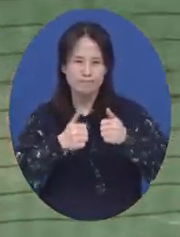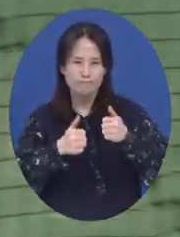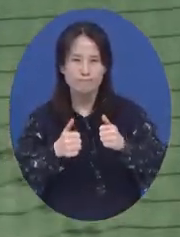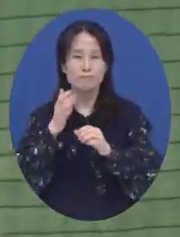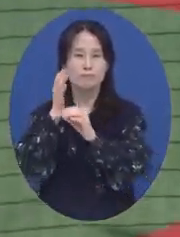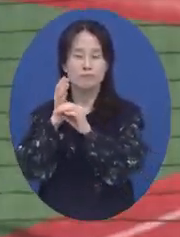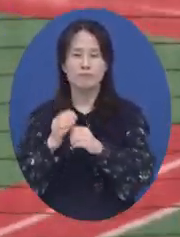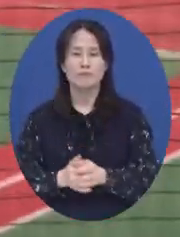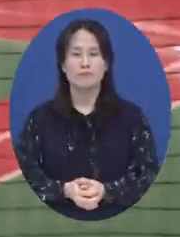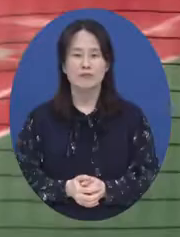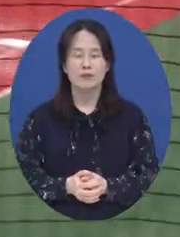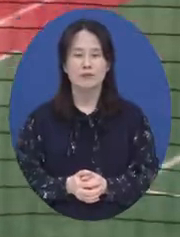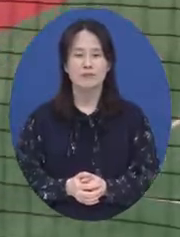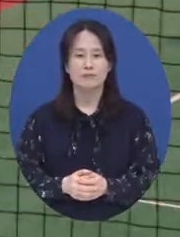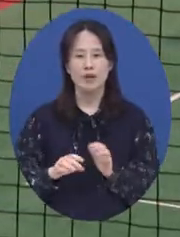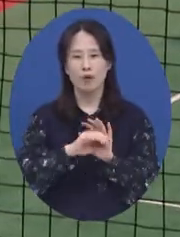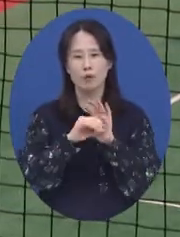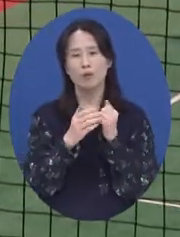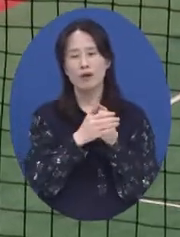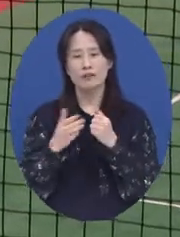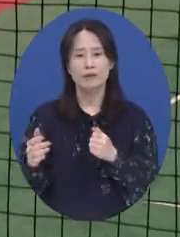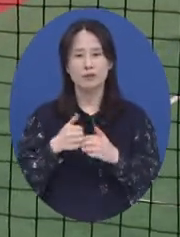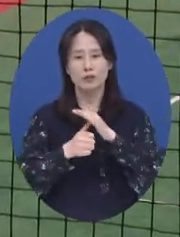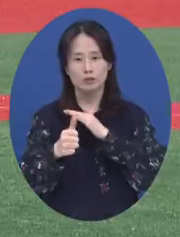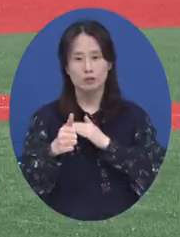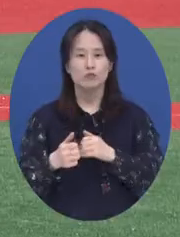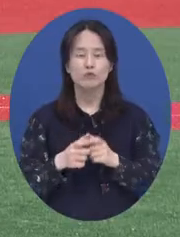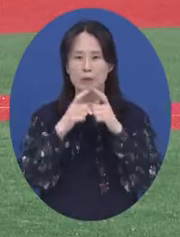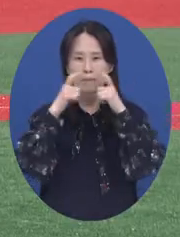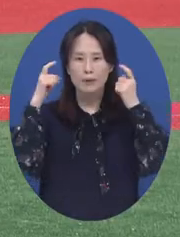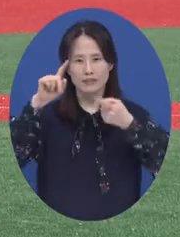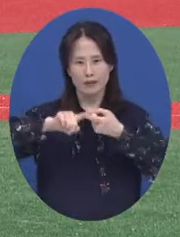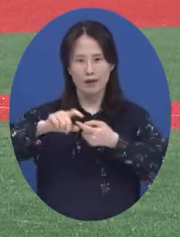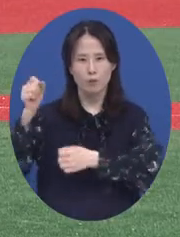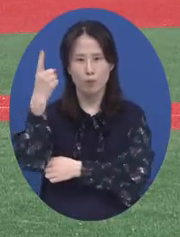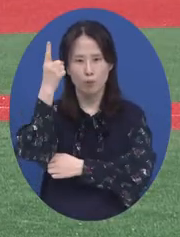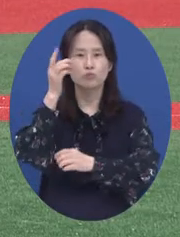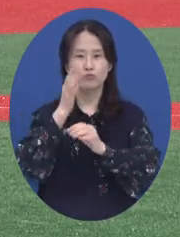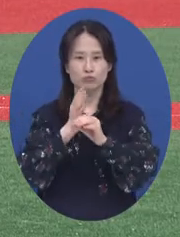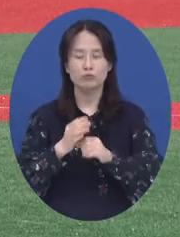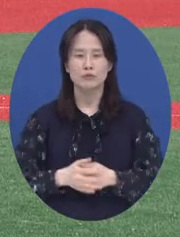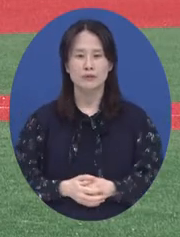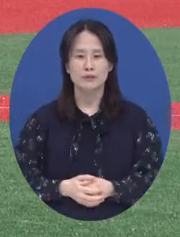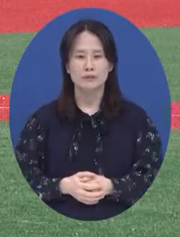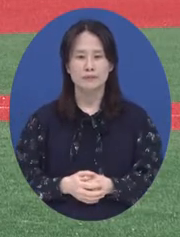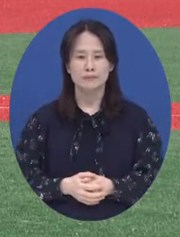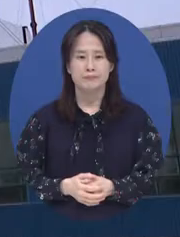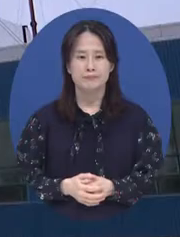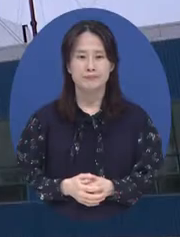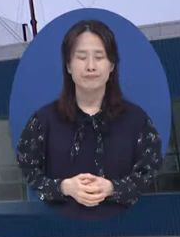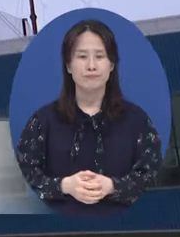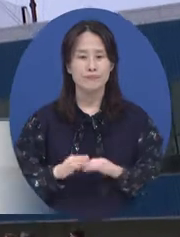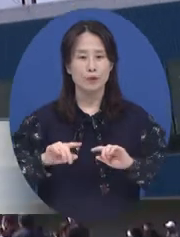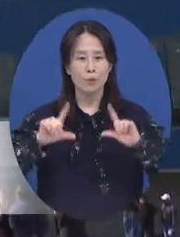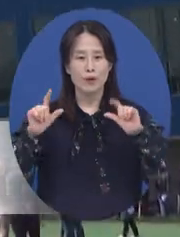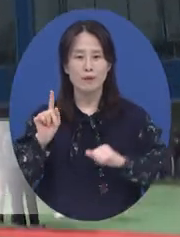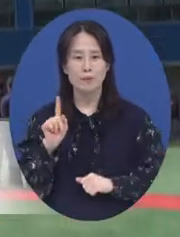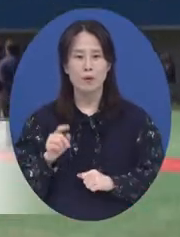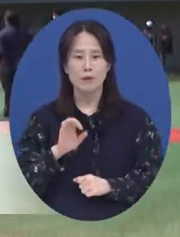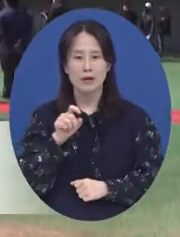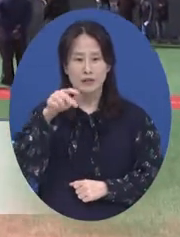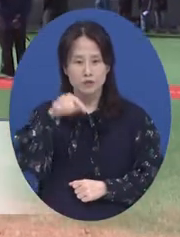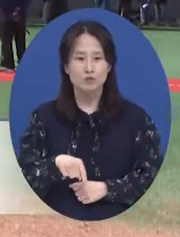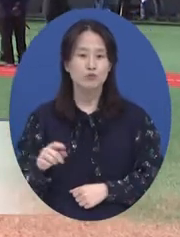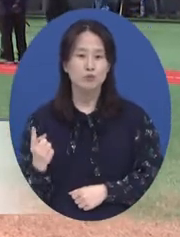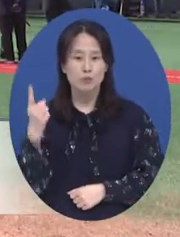보였습니다. 경기는 코로나 상황을 감안해 선수들도 마스크를 쓴 채로 진행됐습니다. 올해 리그는